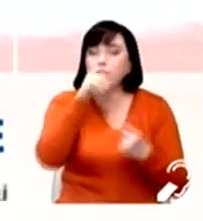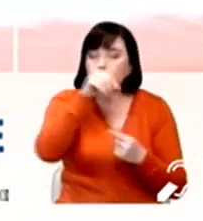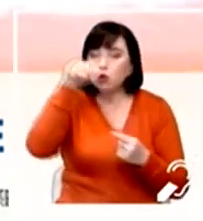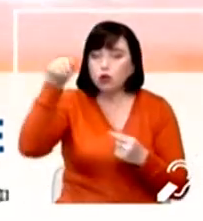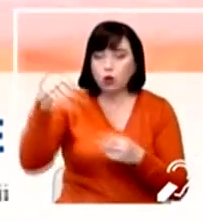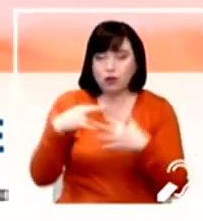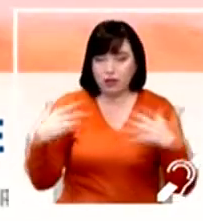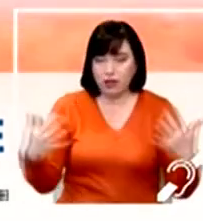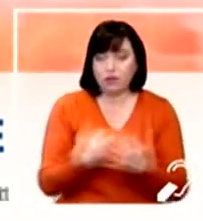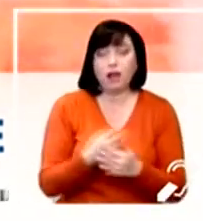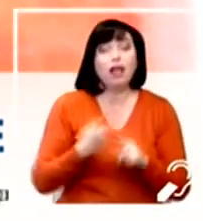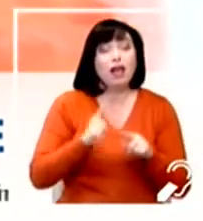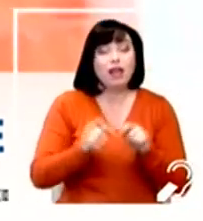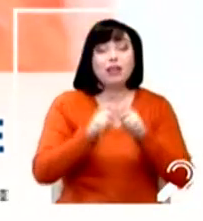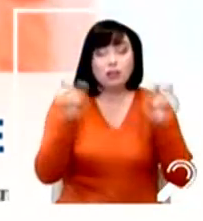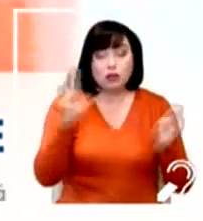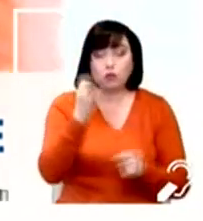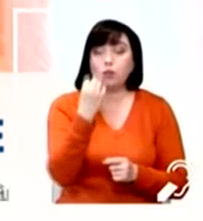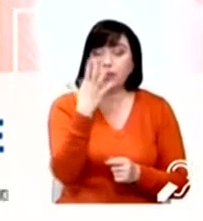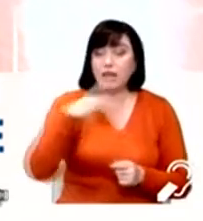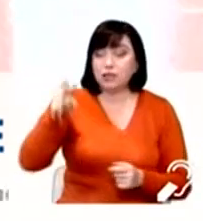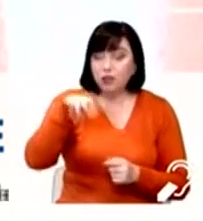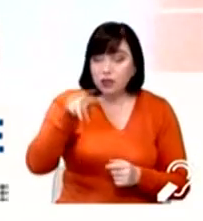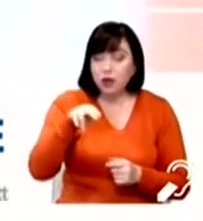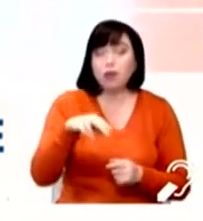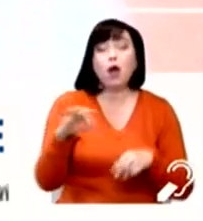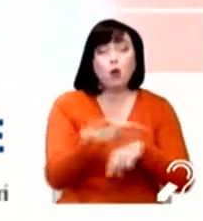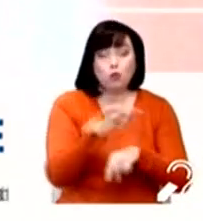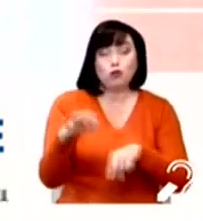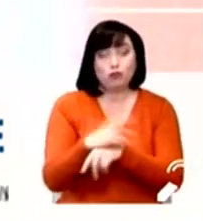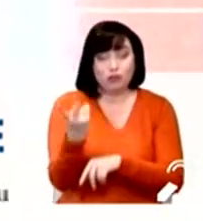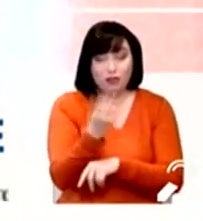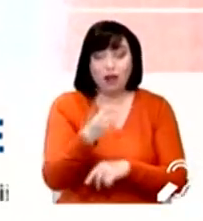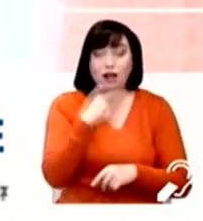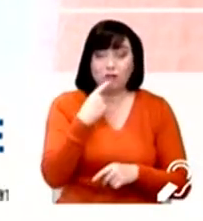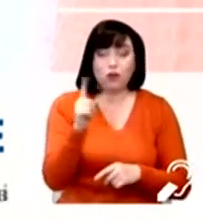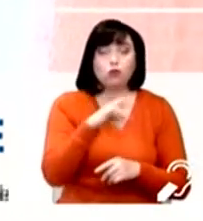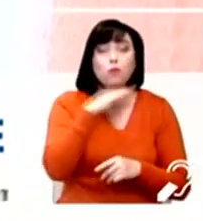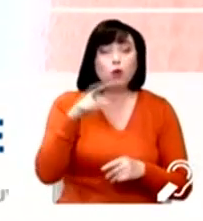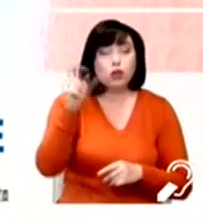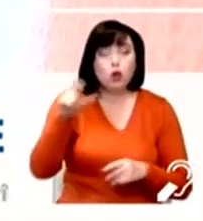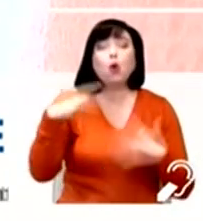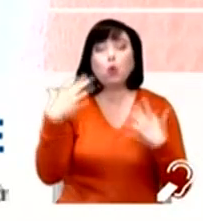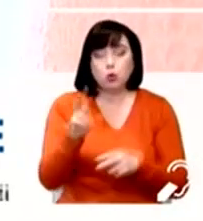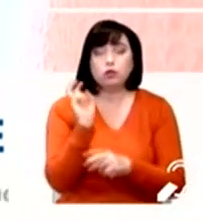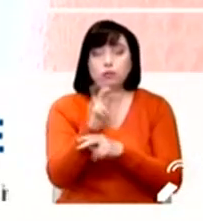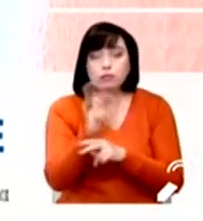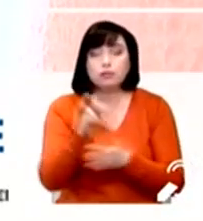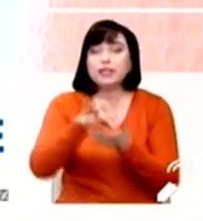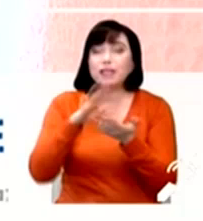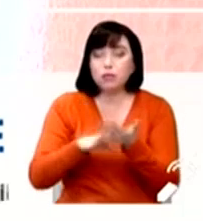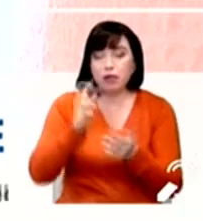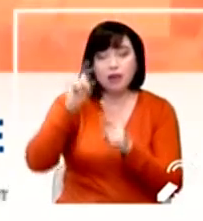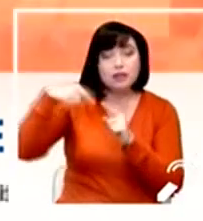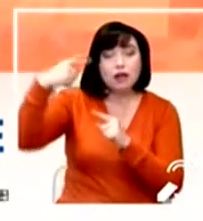Deși deschiderea oficială a salinei va fi pe 15 decembrie, soții Stasiuc spun că mai mulți localnici și-au făcut deja programări